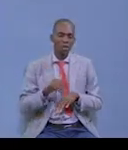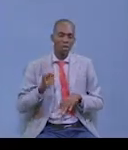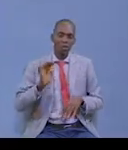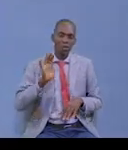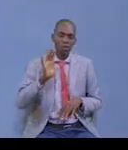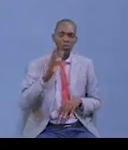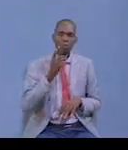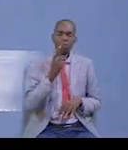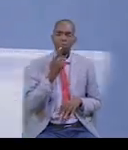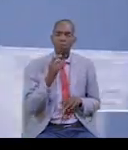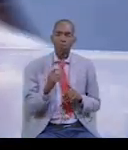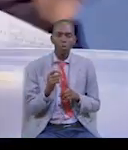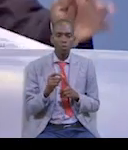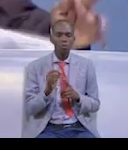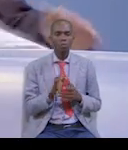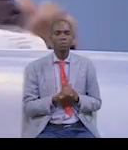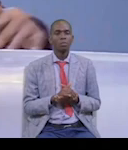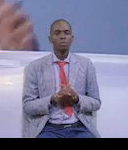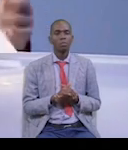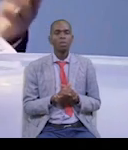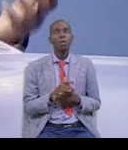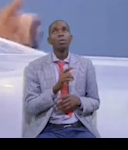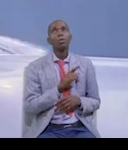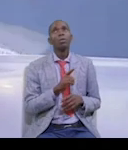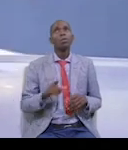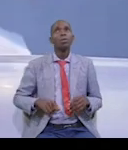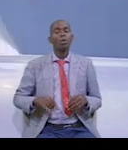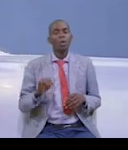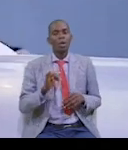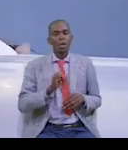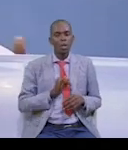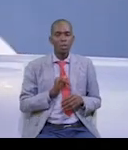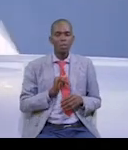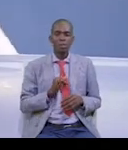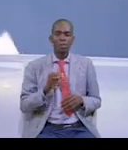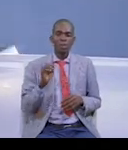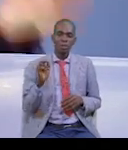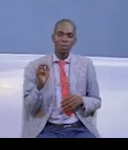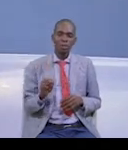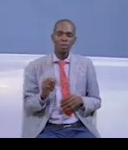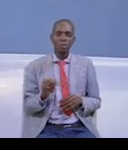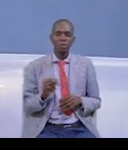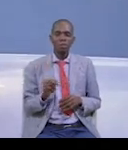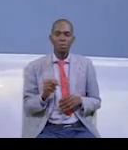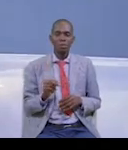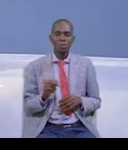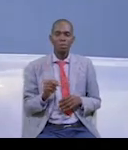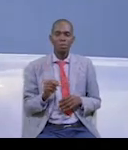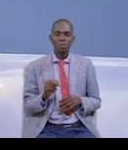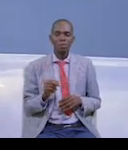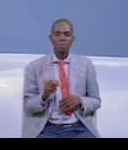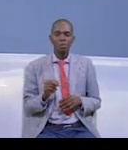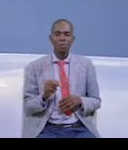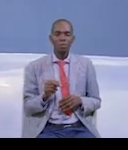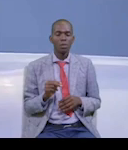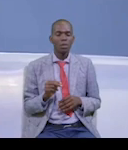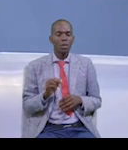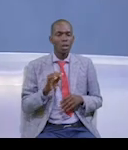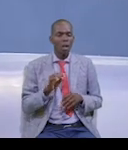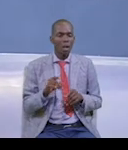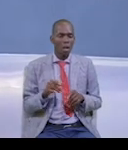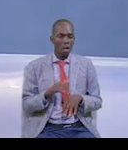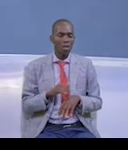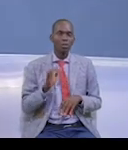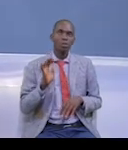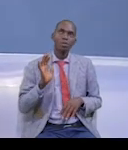నీ మాట చొప్పున. Lord, I did it, but I'm tired now. ప్రభువా, నేను చేశాను అలసిపోయానయ్యా. At your word.